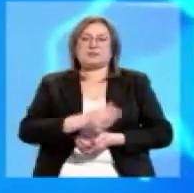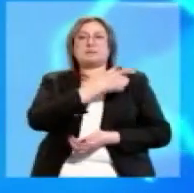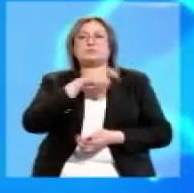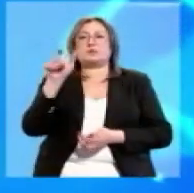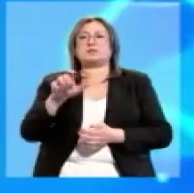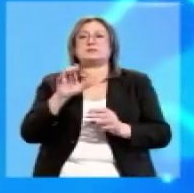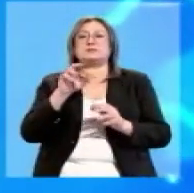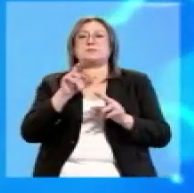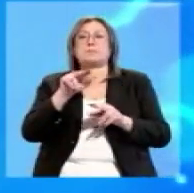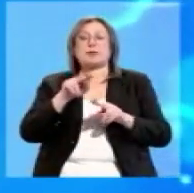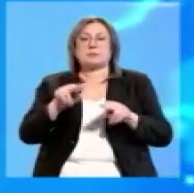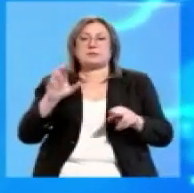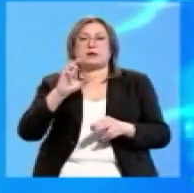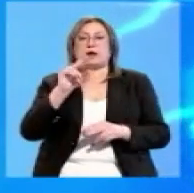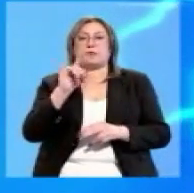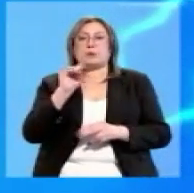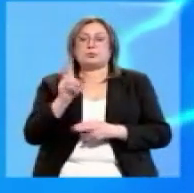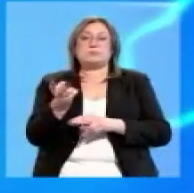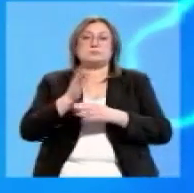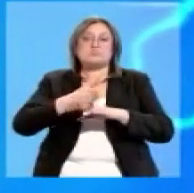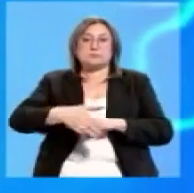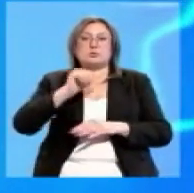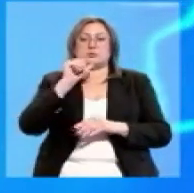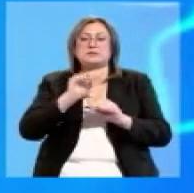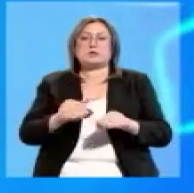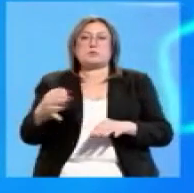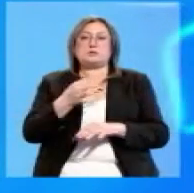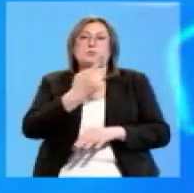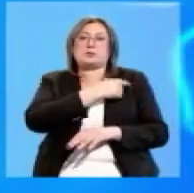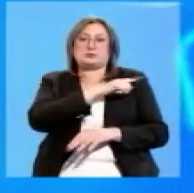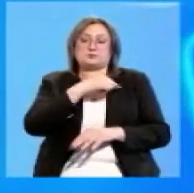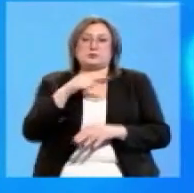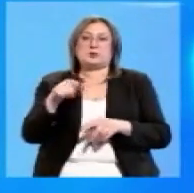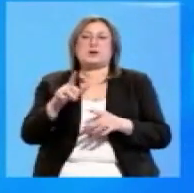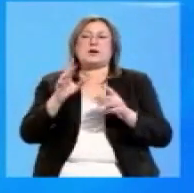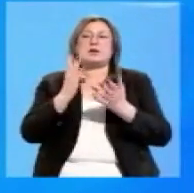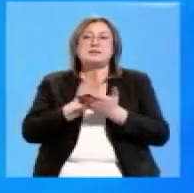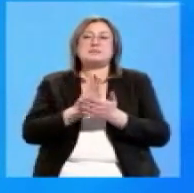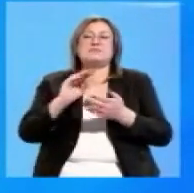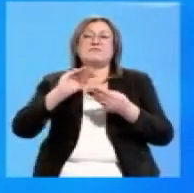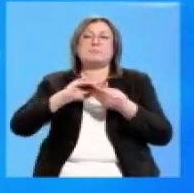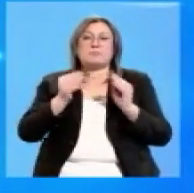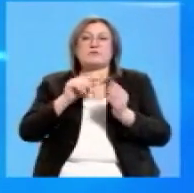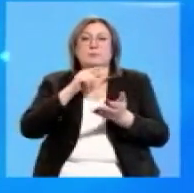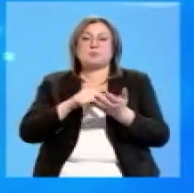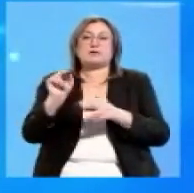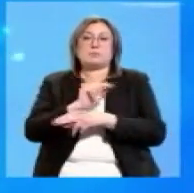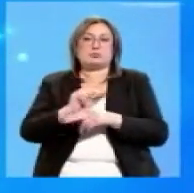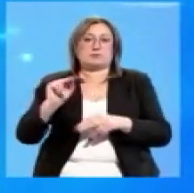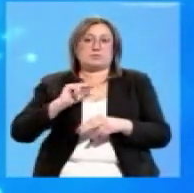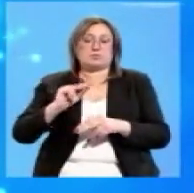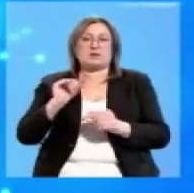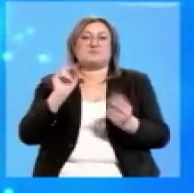Депутат Сената парламента Сергей Карплюк посетил Кустанайскую детскую областную больницу, где остро стоит вопрос ремонтных работ. На